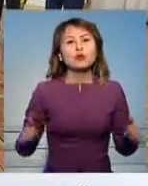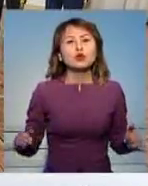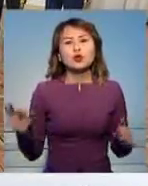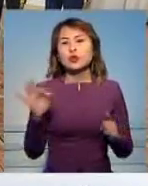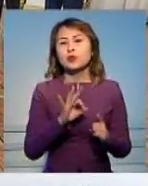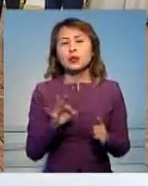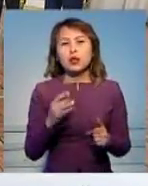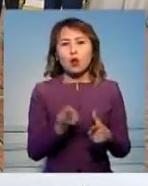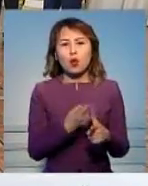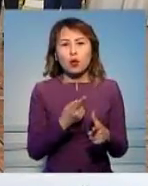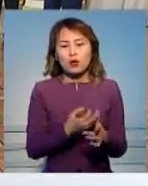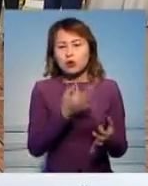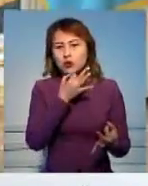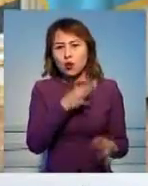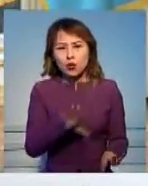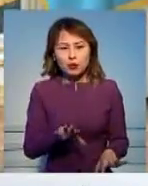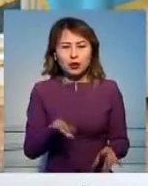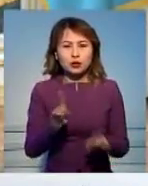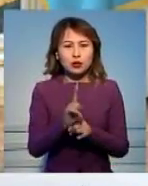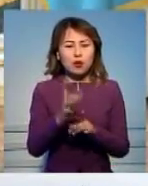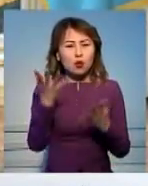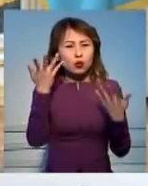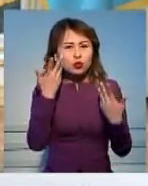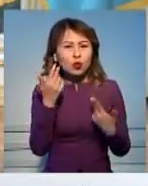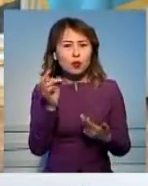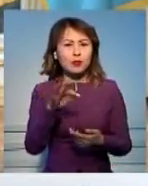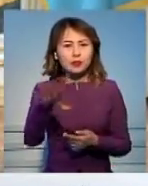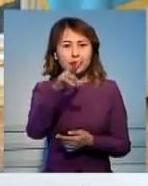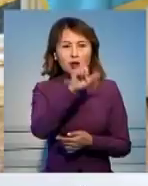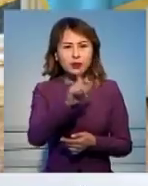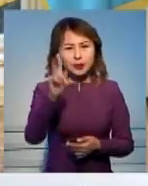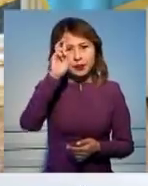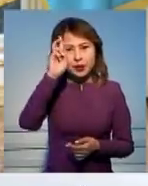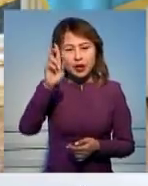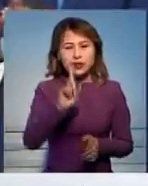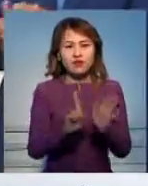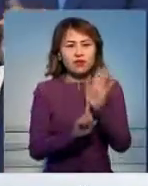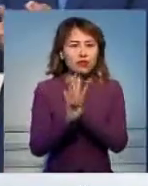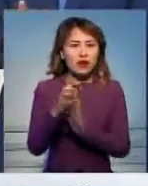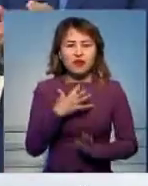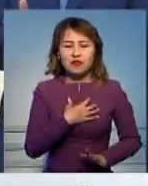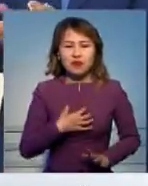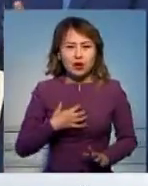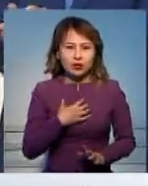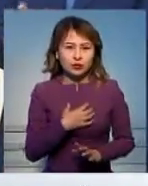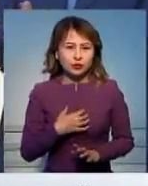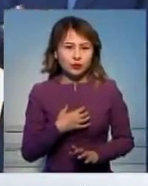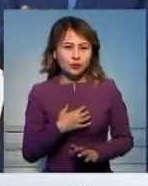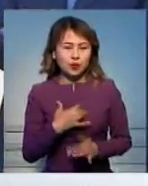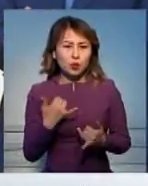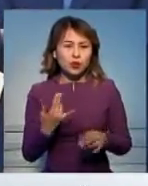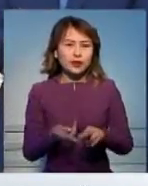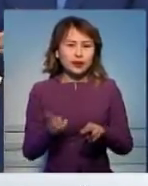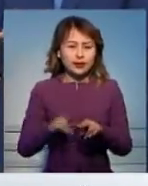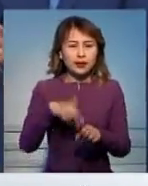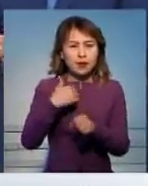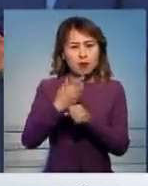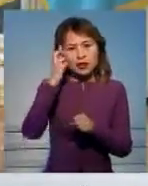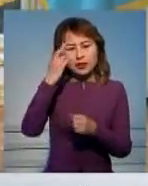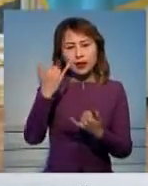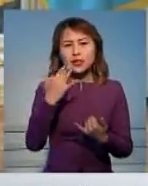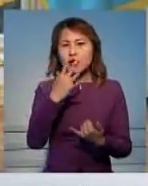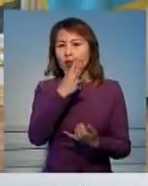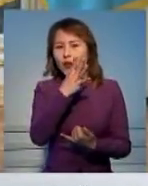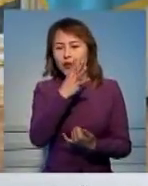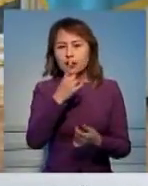бизнесті дамыту үшін мейлінше қолайлы жағдай қалыптастыру жөніндегі мемлекеттің басты стратегиялық бағытына толық сай келеді. Осылай деген